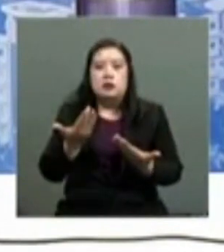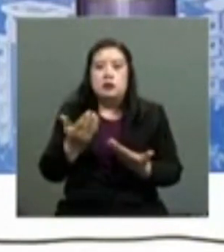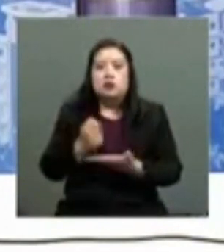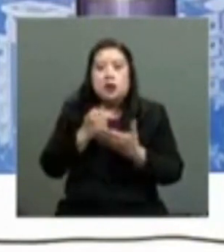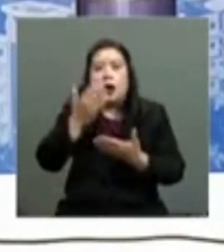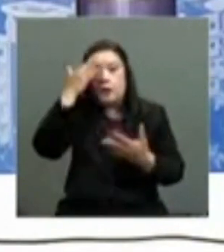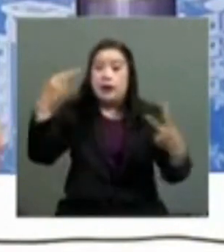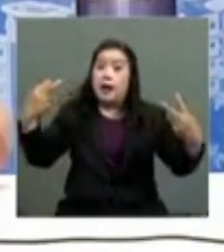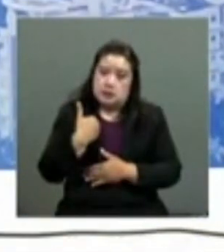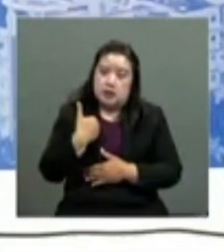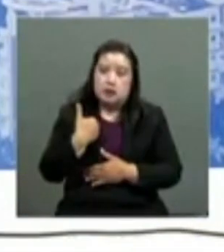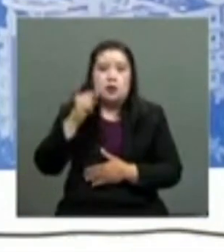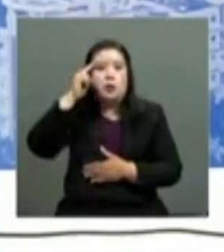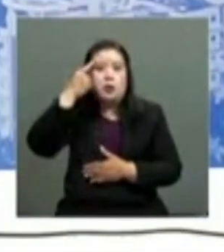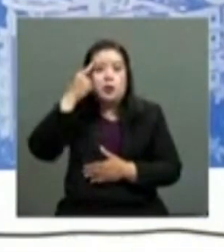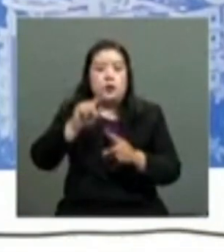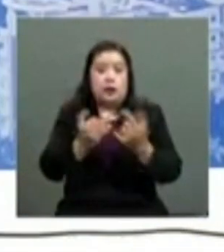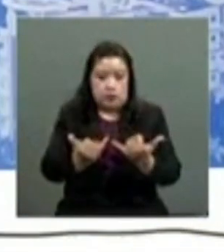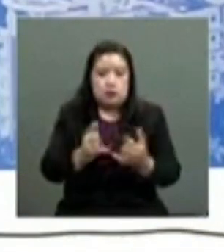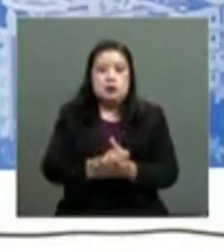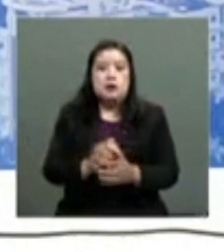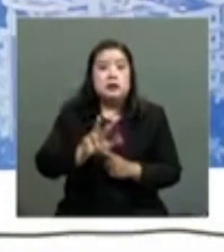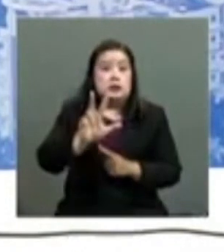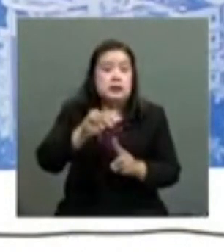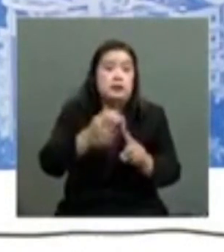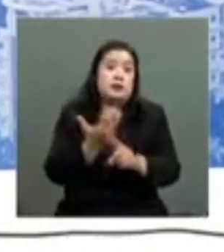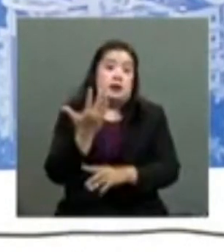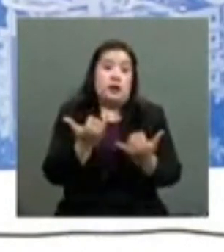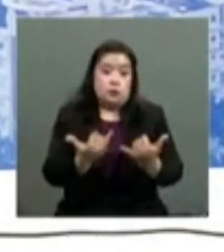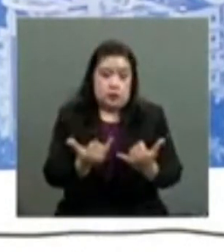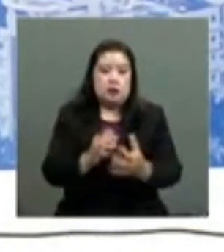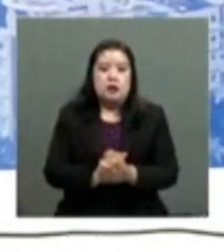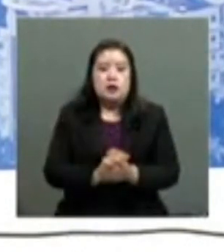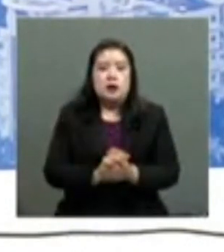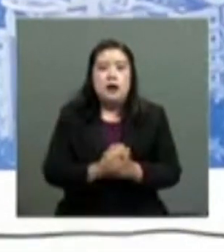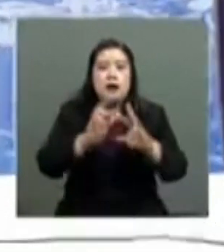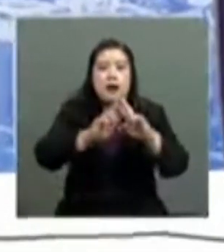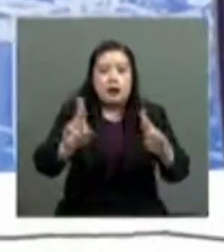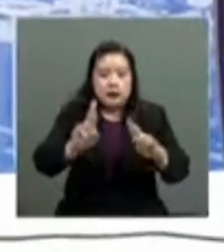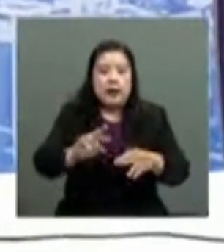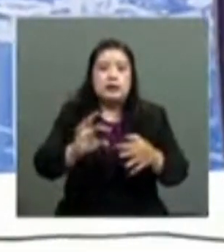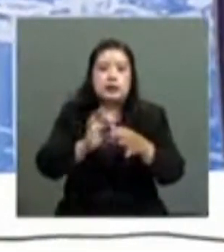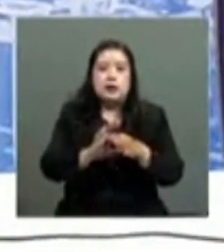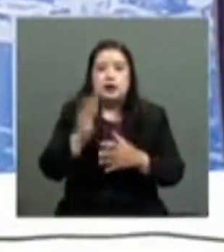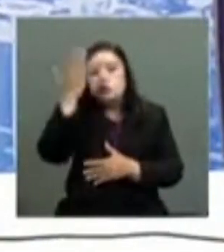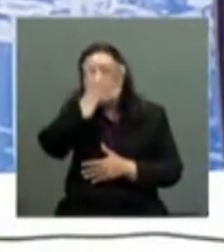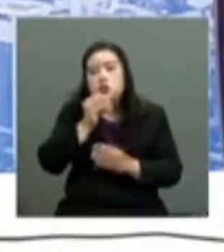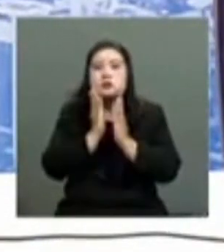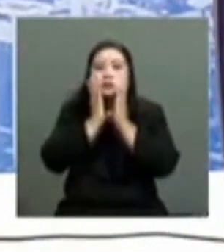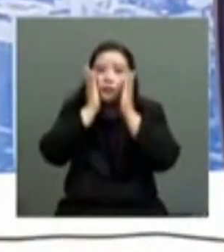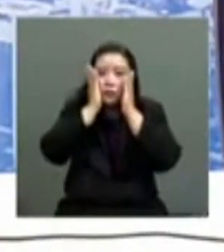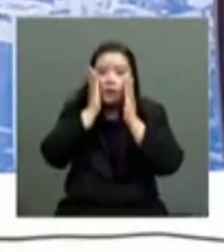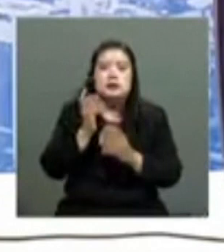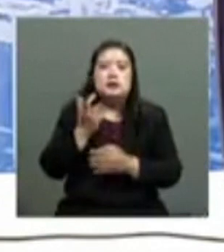ให้สามารถตัดผมได้ครับแต่ในขั้นต้นนี้ตั้งแต่วันที่3เป็นต้นไปเนี่ยพวกสถาบันเสริมความงามต่างๆยังคงห้